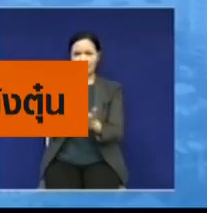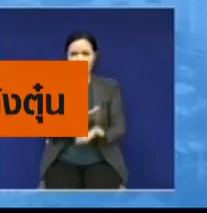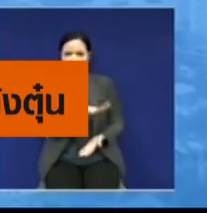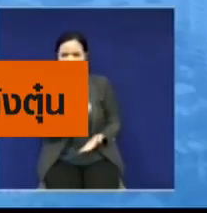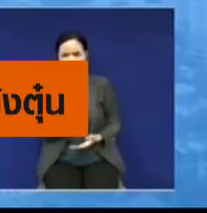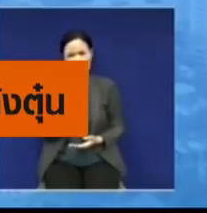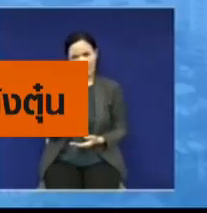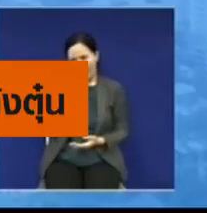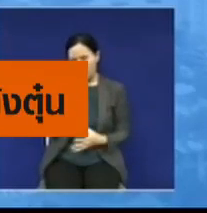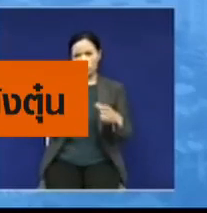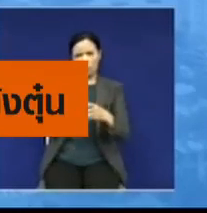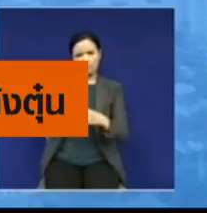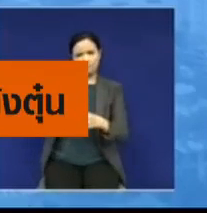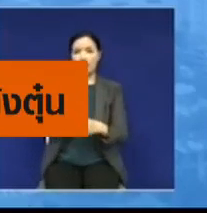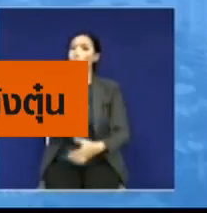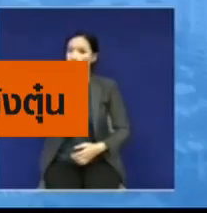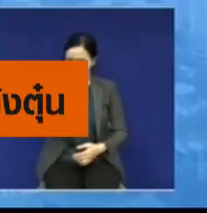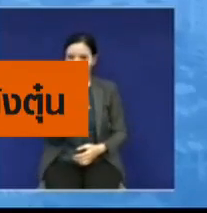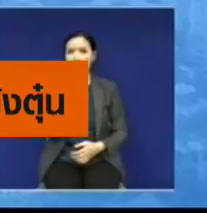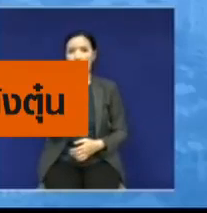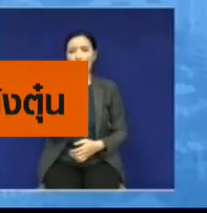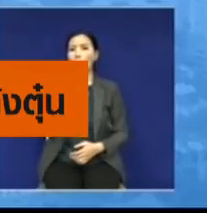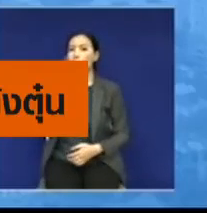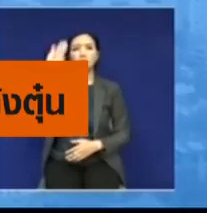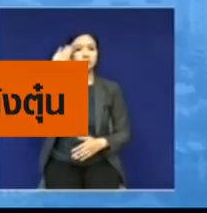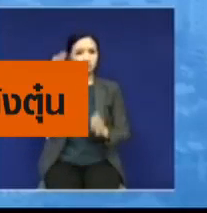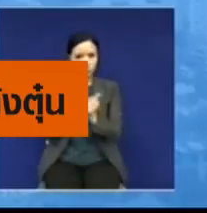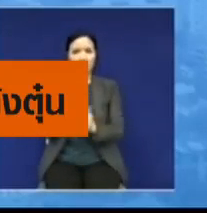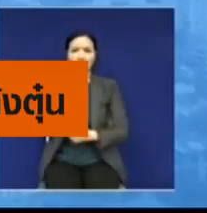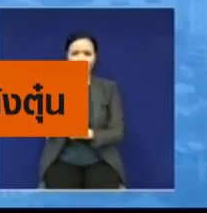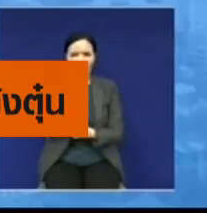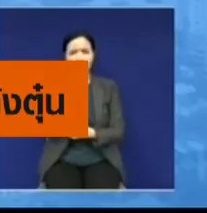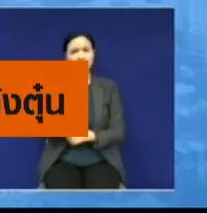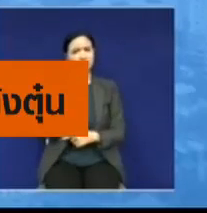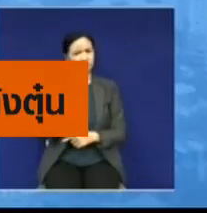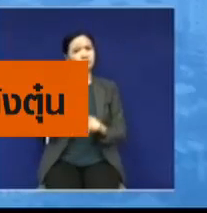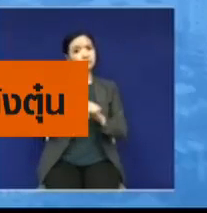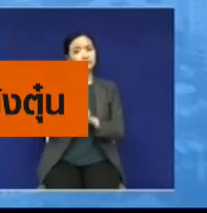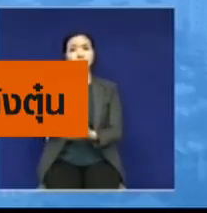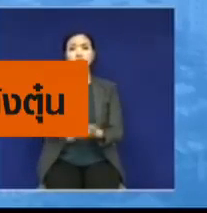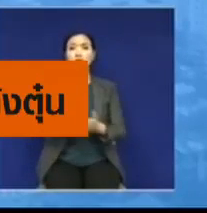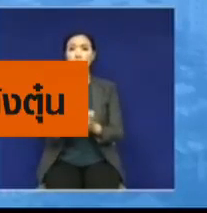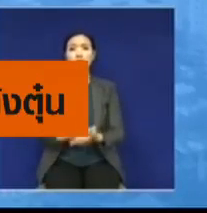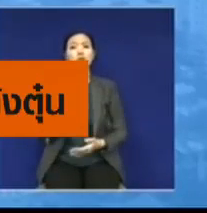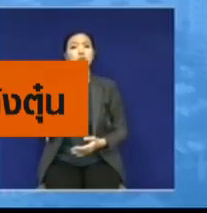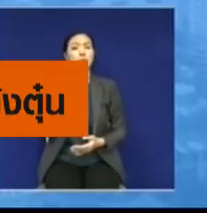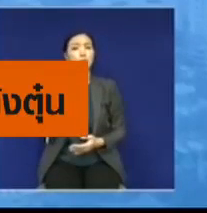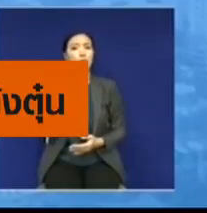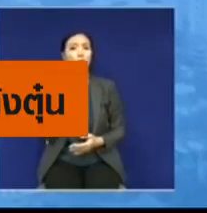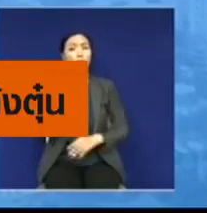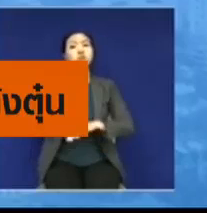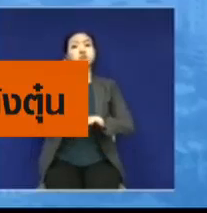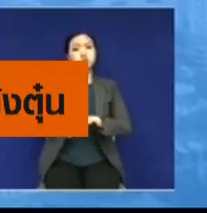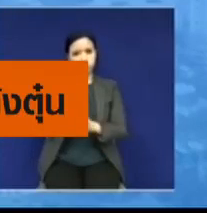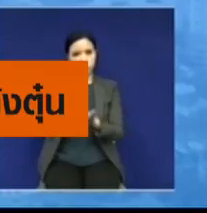ลกลุ่มดังกล่าวนี้แจ้งความดำเนินคดีได้ทันทีนะครับสิ่งต่างๆเหล่านี้ศบค.โดยท่านผู้อำนวยการศูนย์